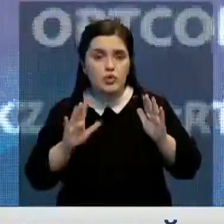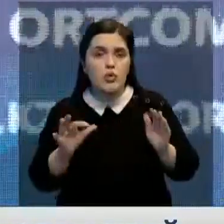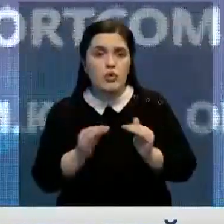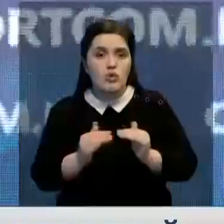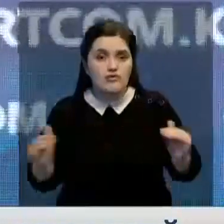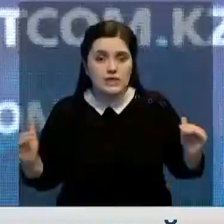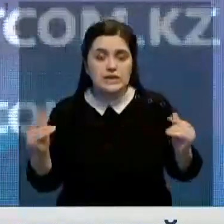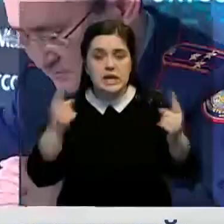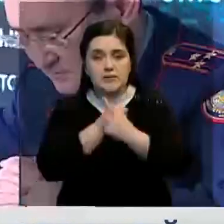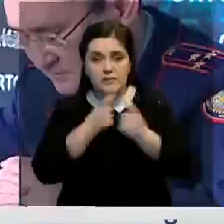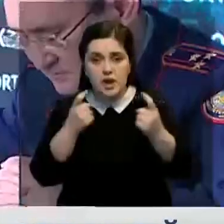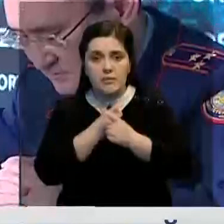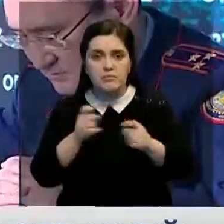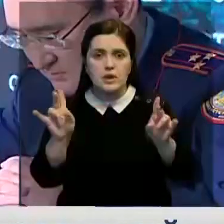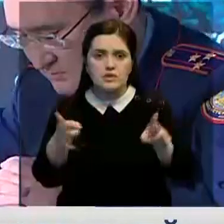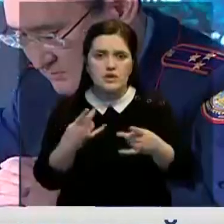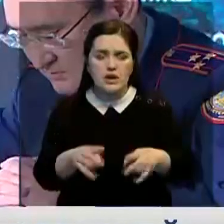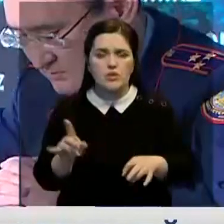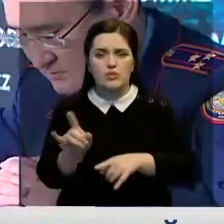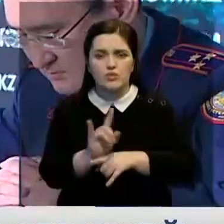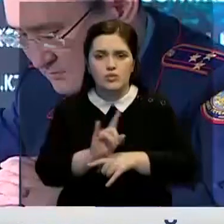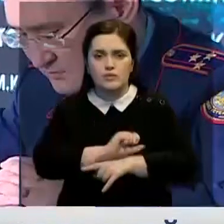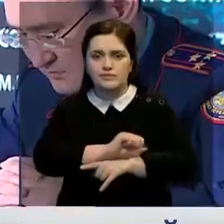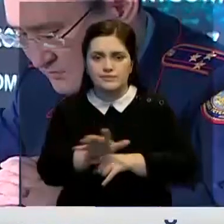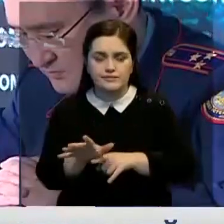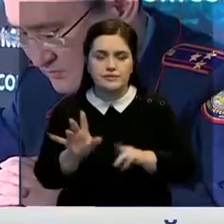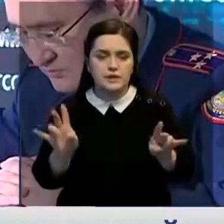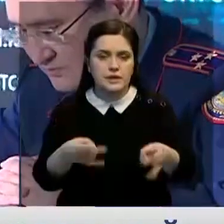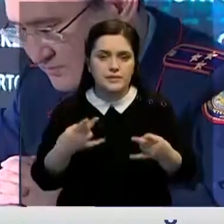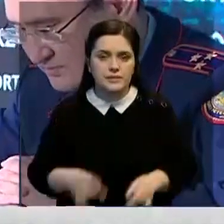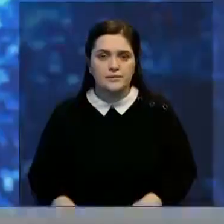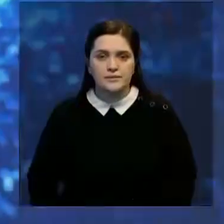и призываем не распространять недостоверные сведения.